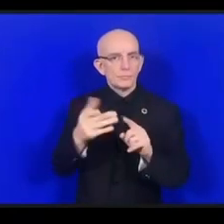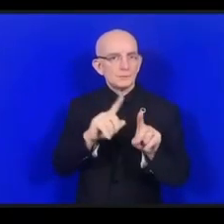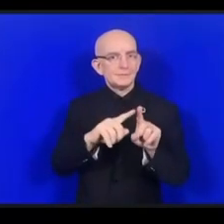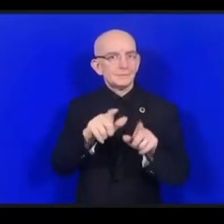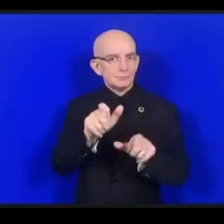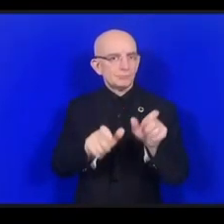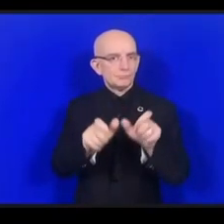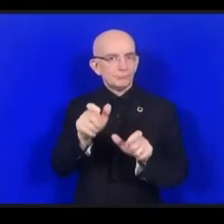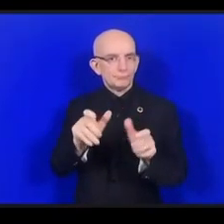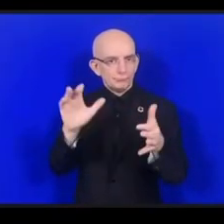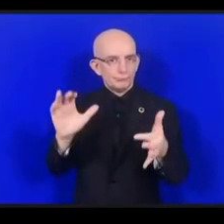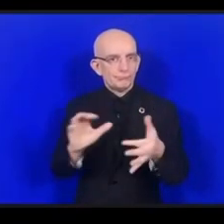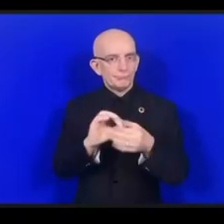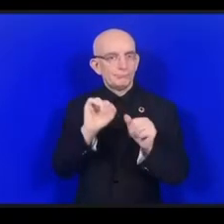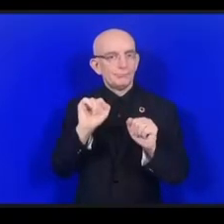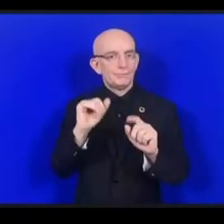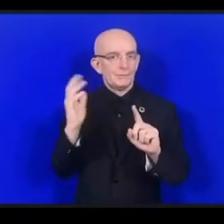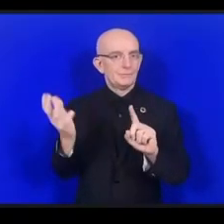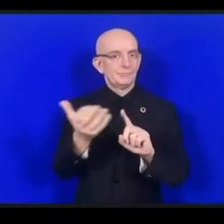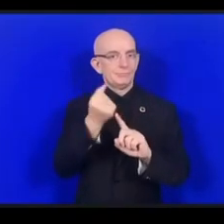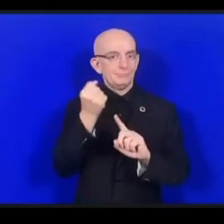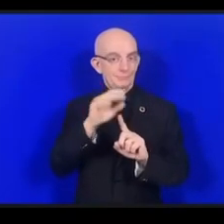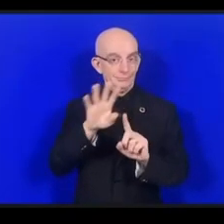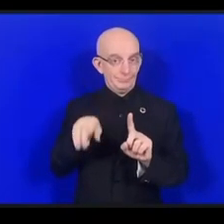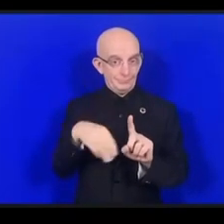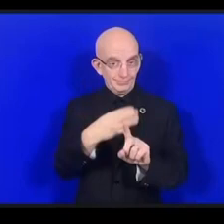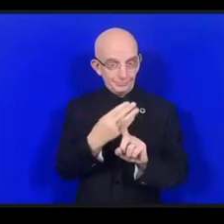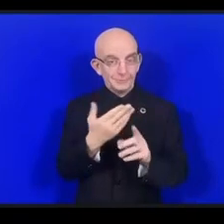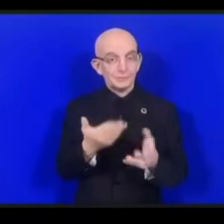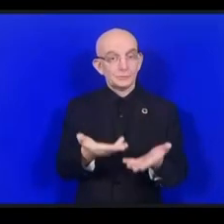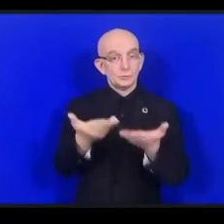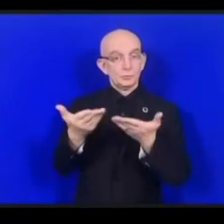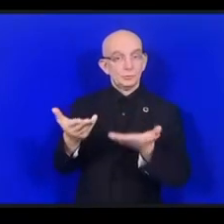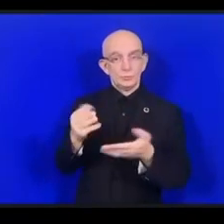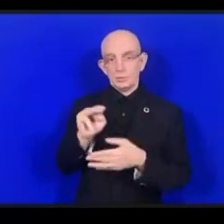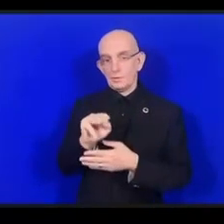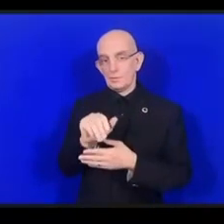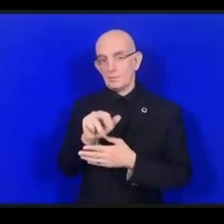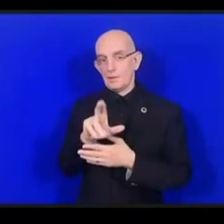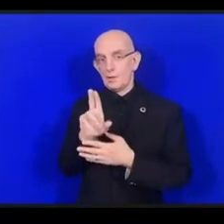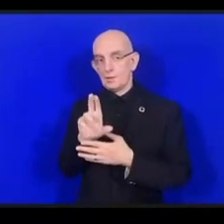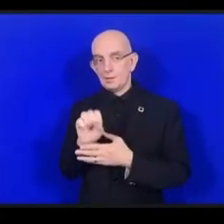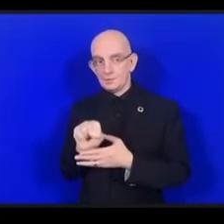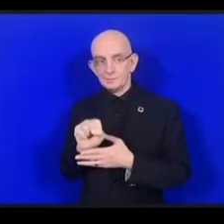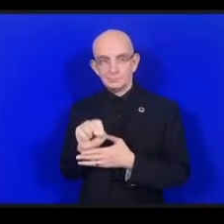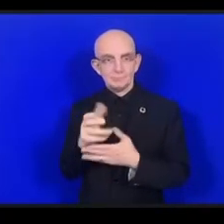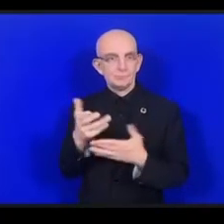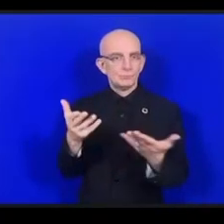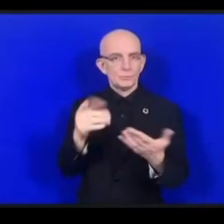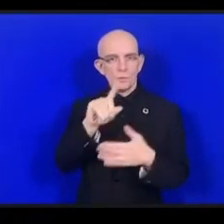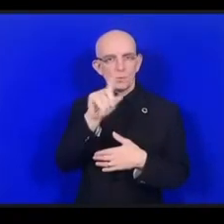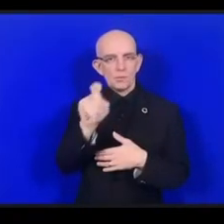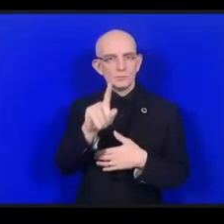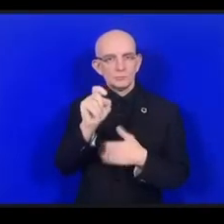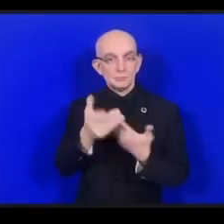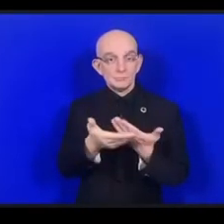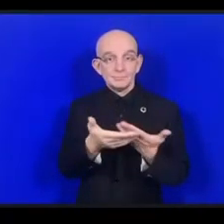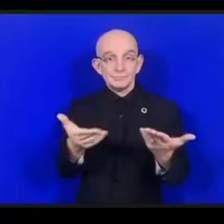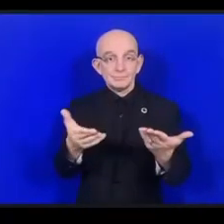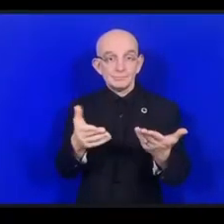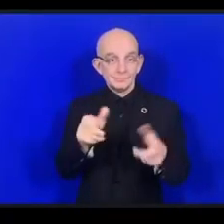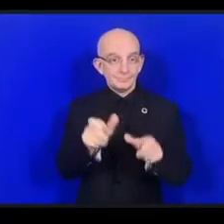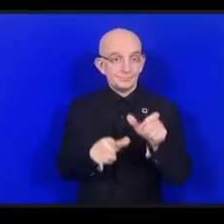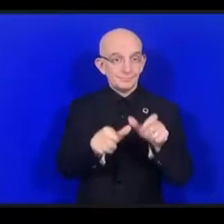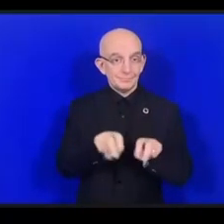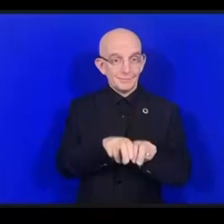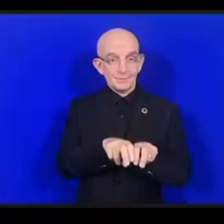社区能够实现持法目标。下面呢请 Mac 开始提问。我们今天是这个会